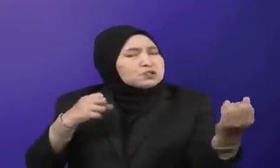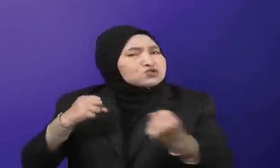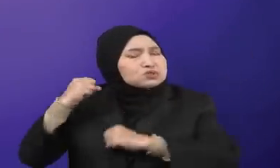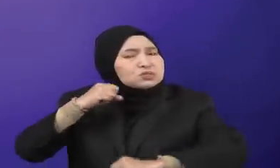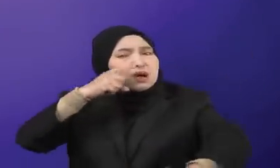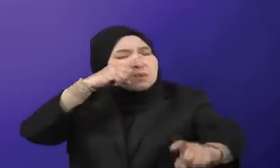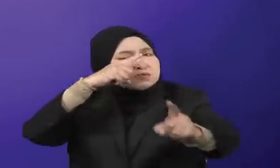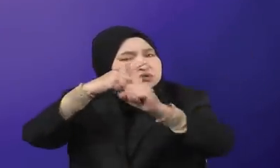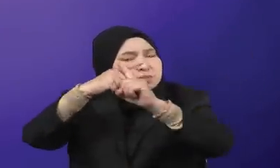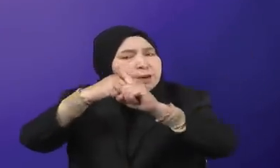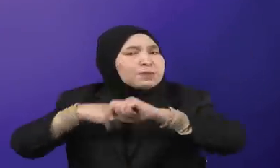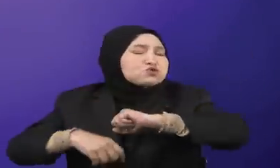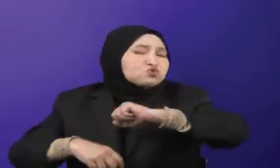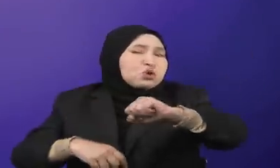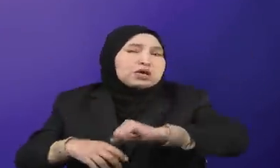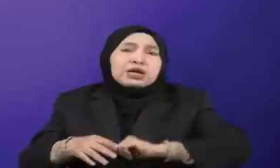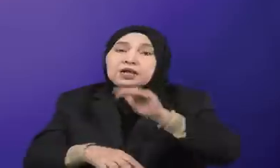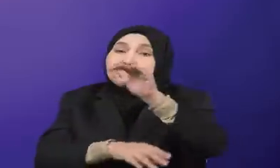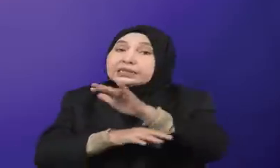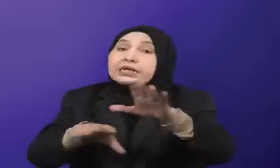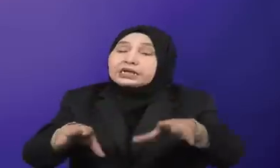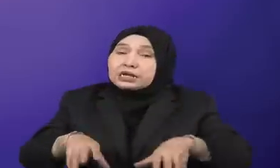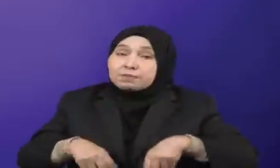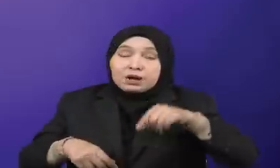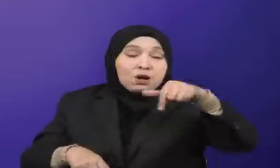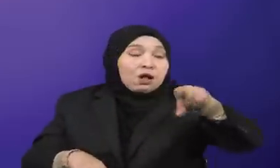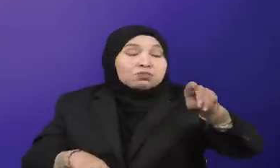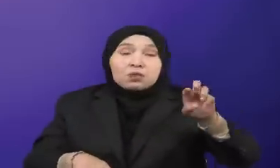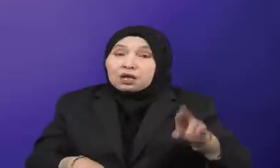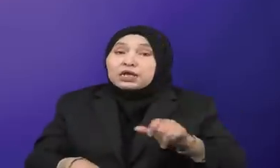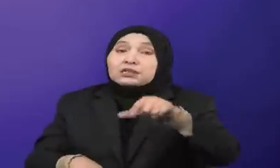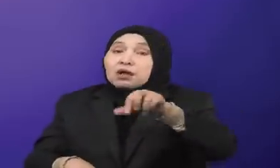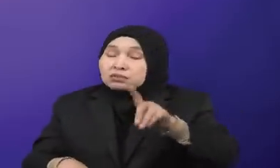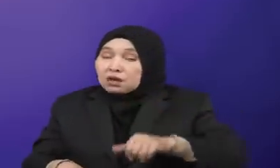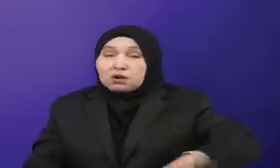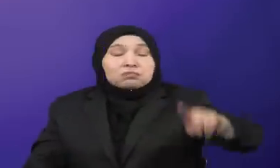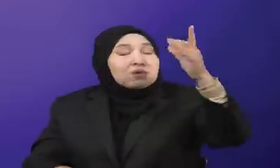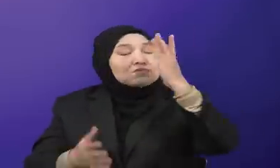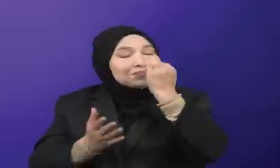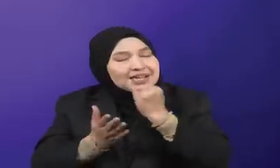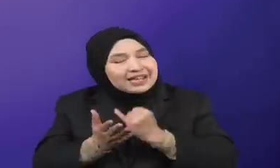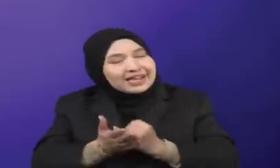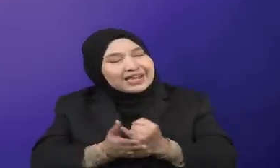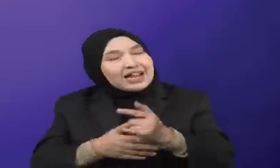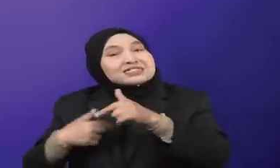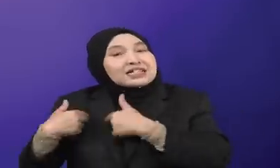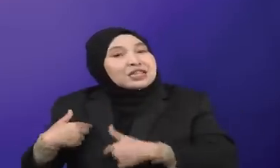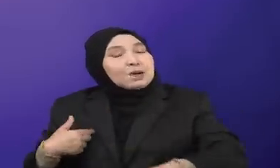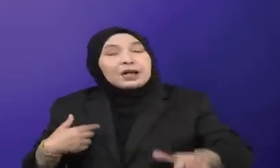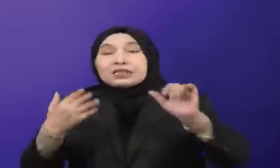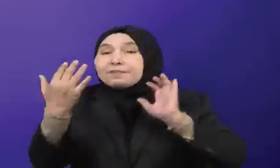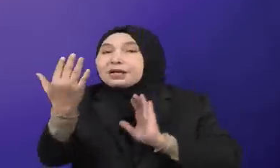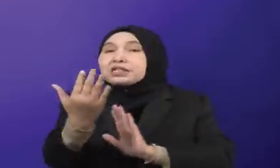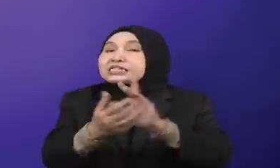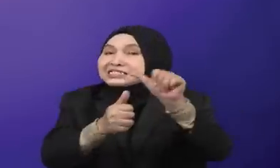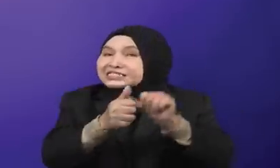perjuangan dakwah yang pertama yang kedua terima ketentuan qada dan qadar Allah ya dengan seikhlas hati yang ketiga lalui Setiap